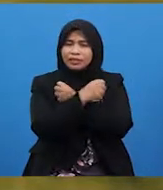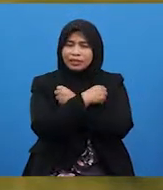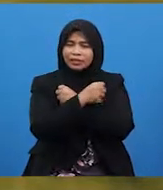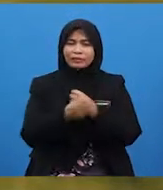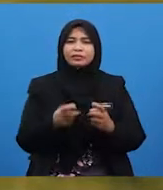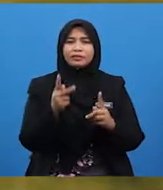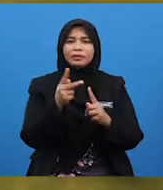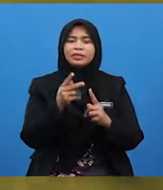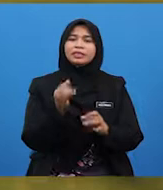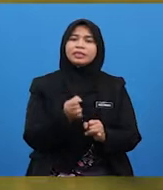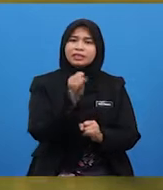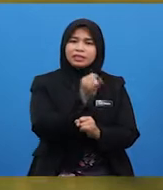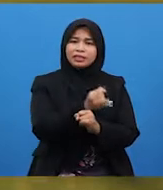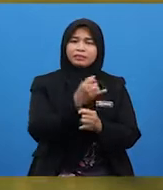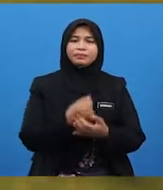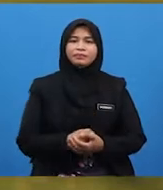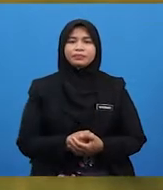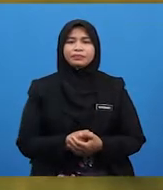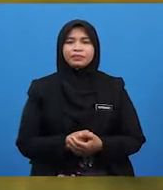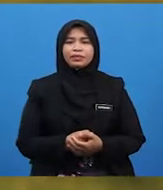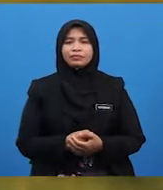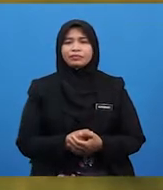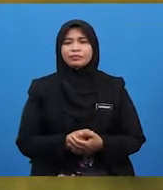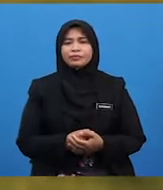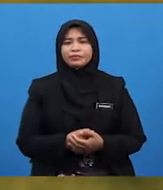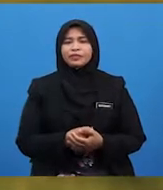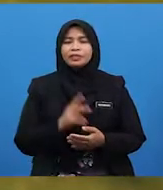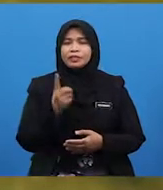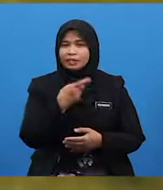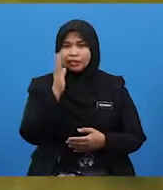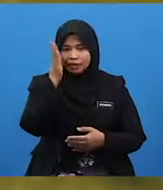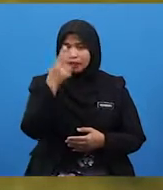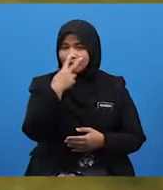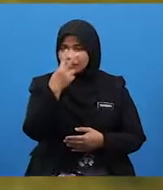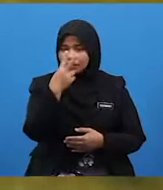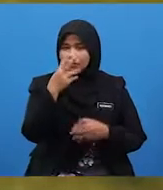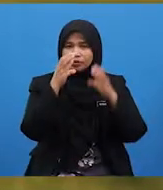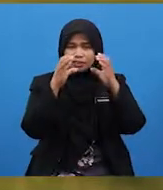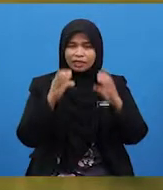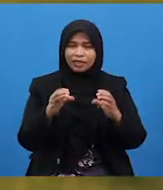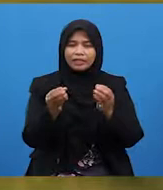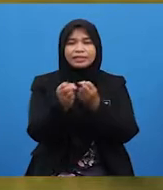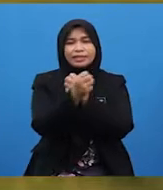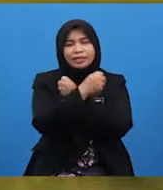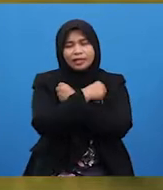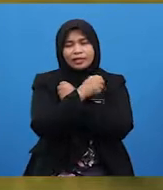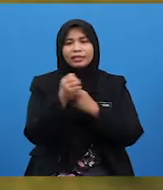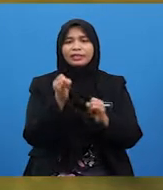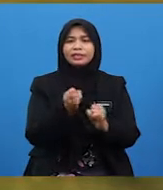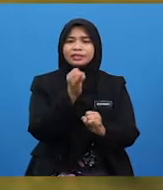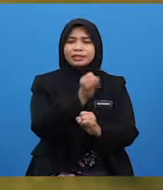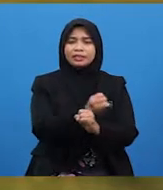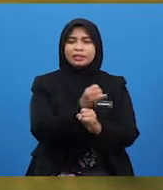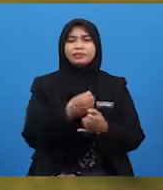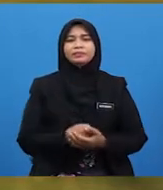bersama. Baik. Tanpa melengahkan masa, kita akan melihat cara-cara menyayangi jiran. Untuk